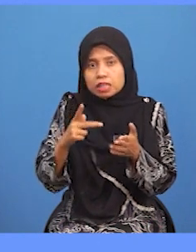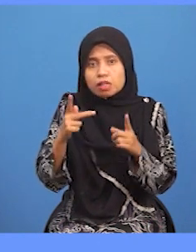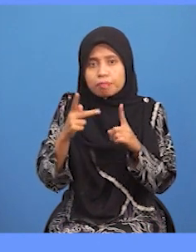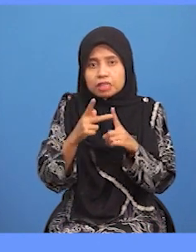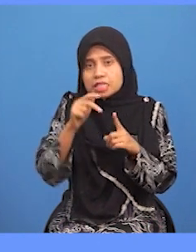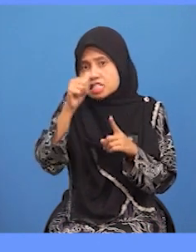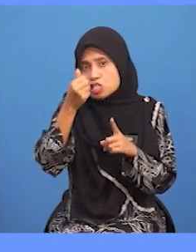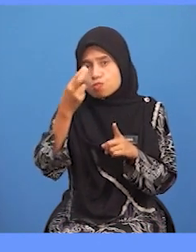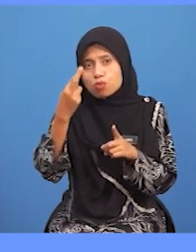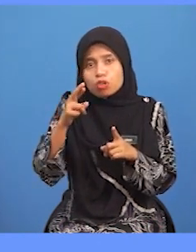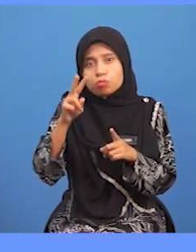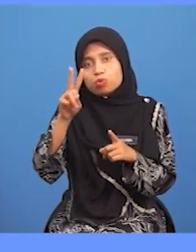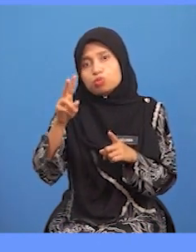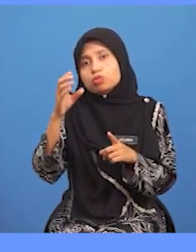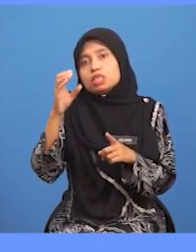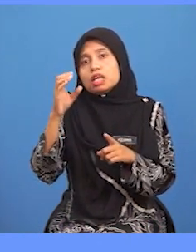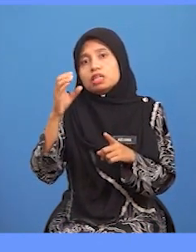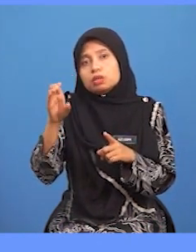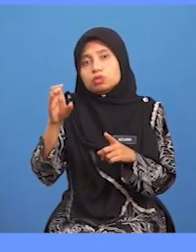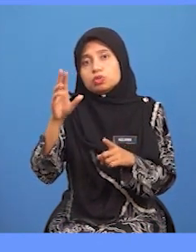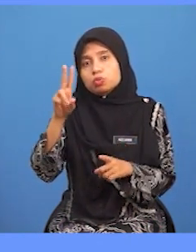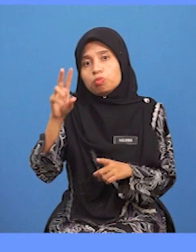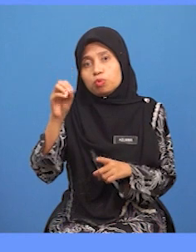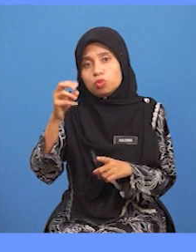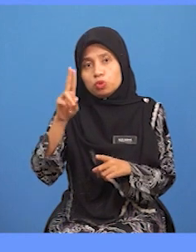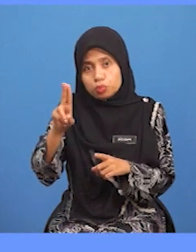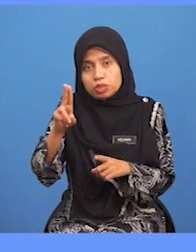kepada 10,220 unit daripada